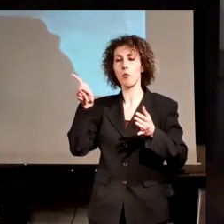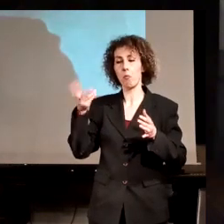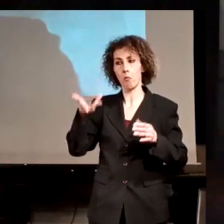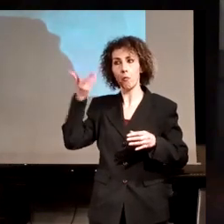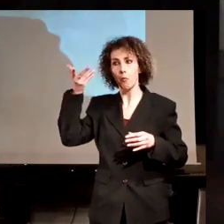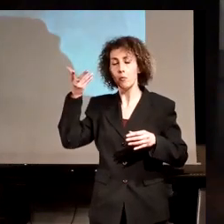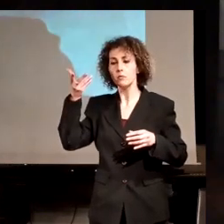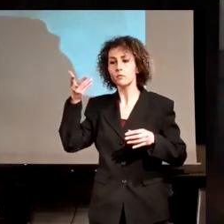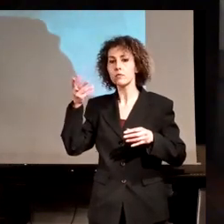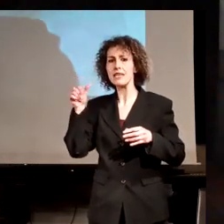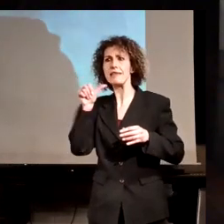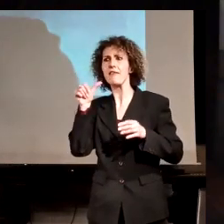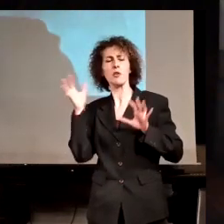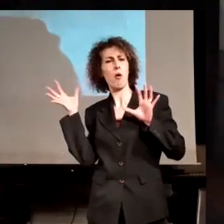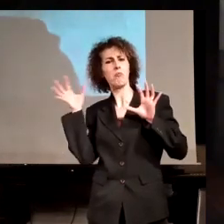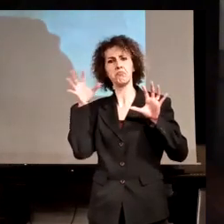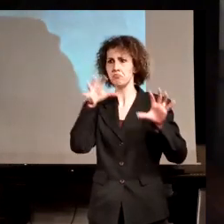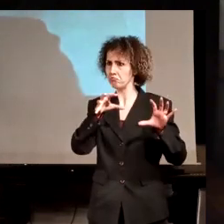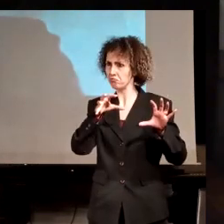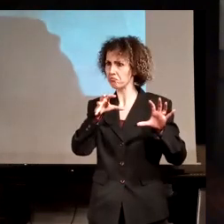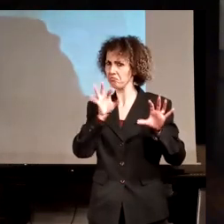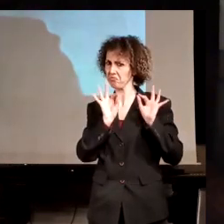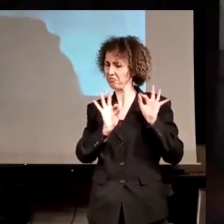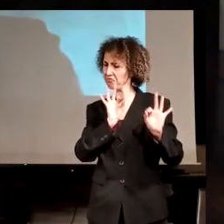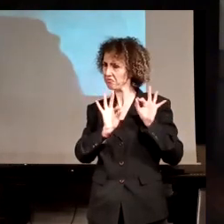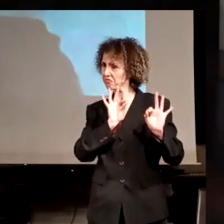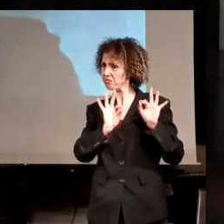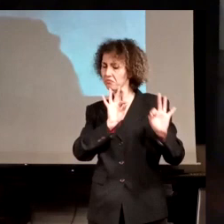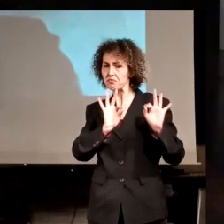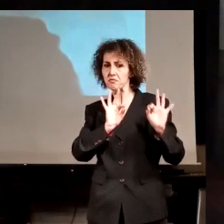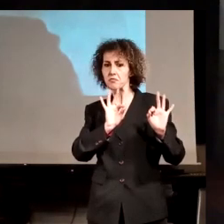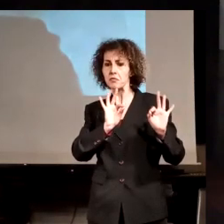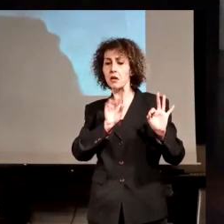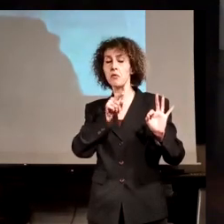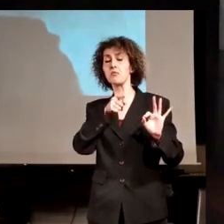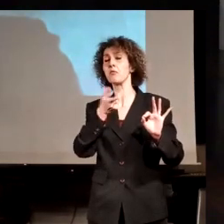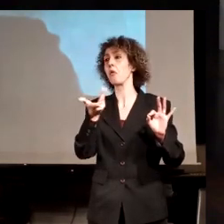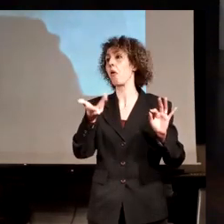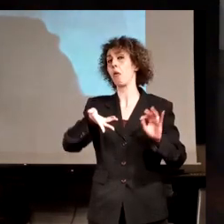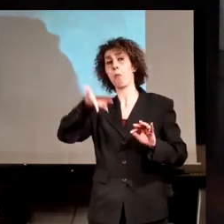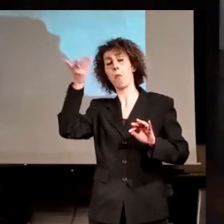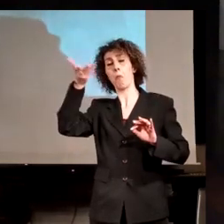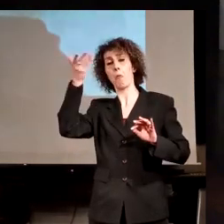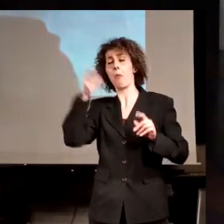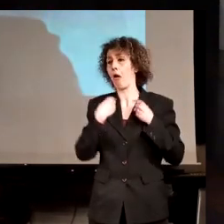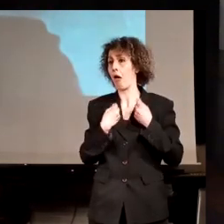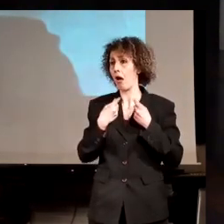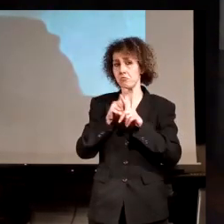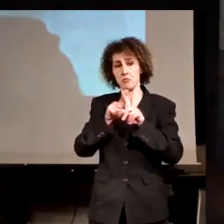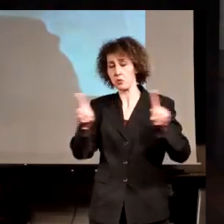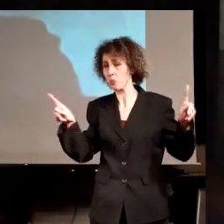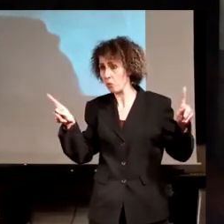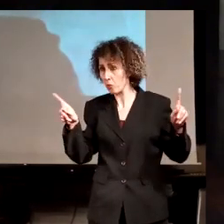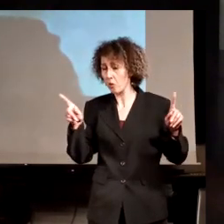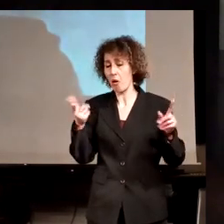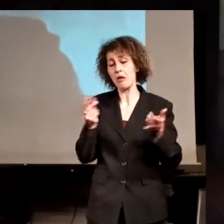attacco stephen sono cioè fingere il proprio terra bruciata cioè questo questo per valutato e nessuno lo scrittore di